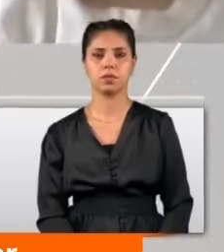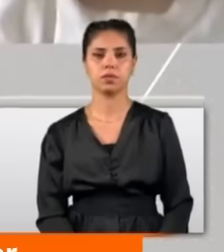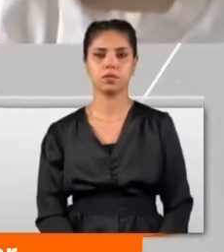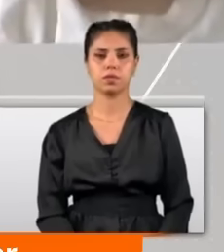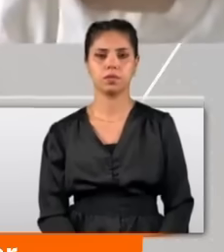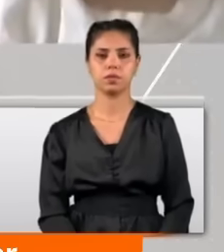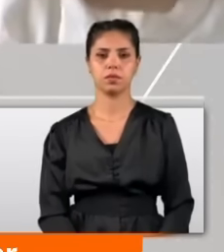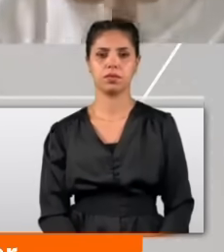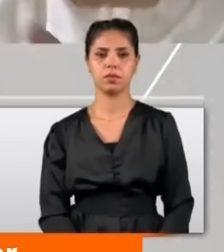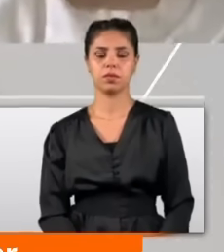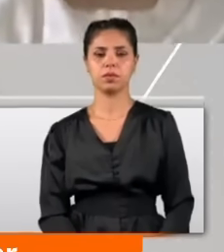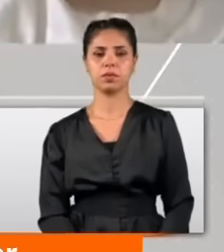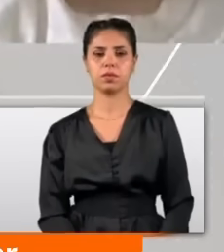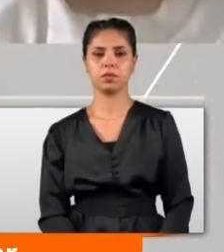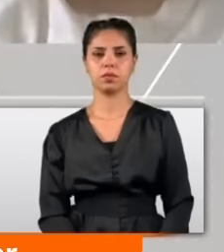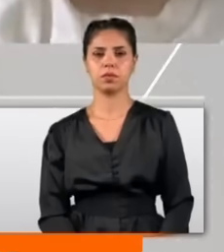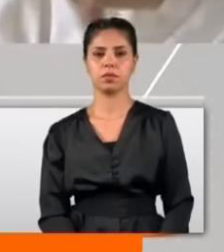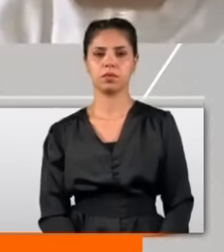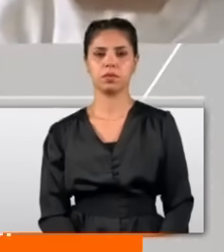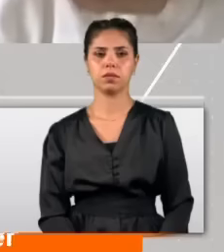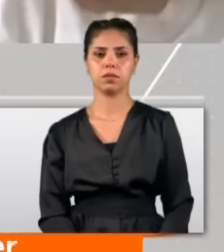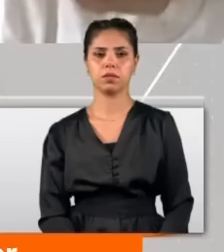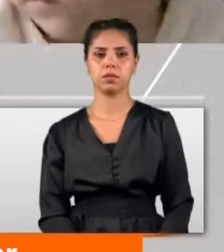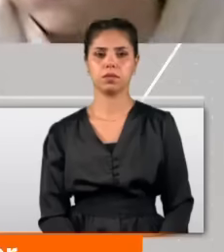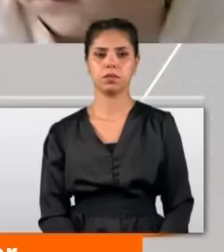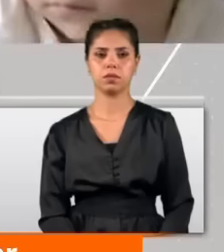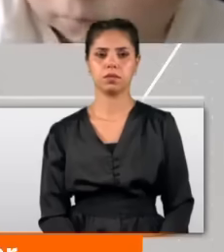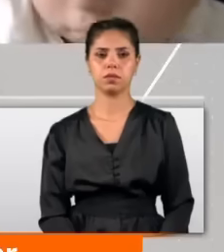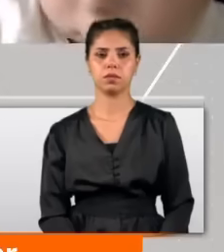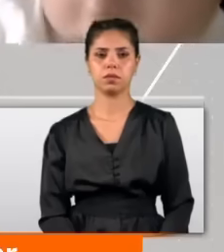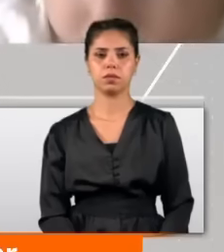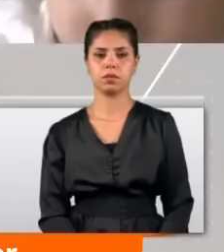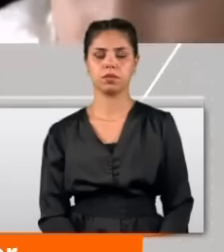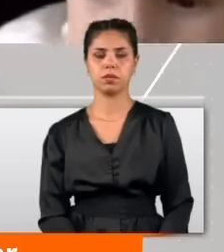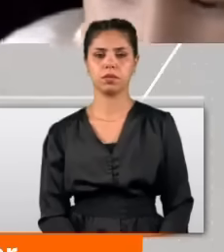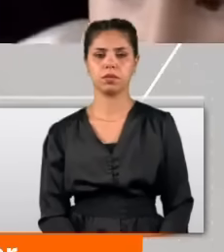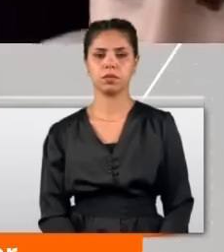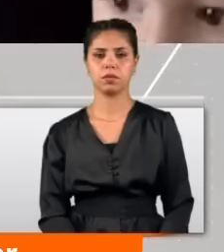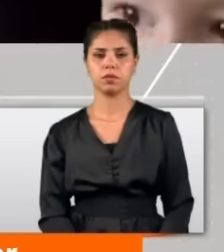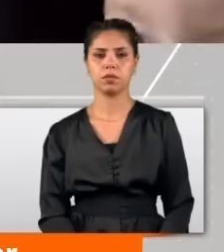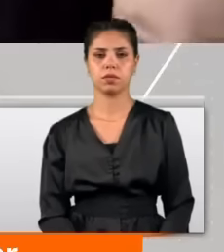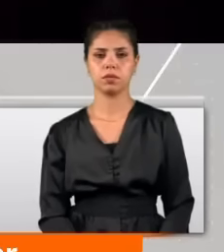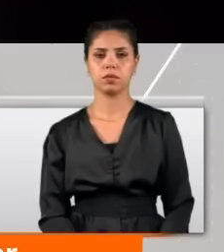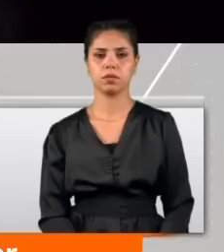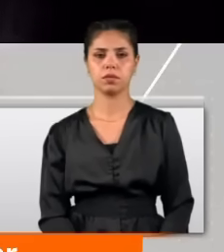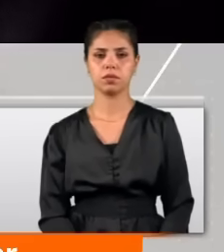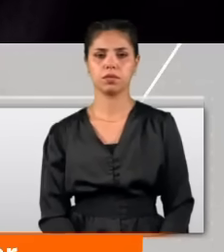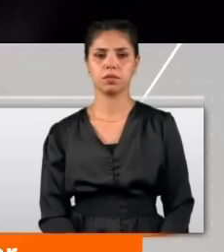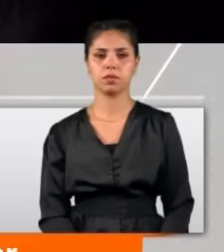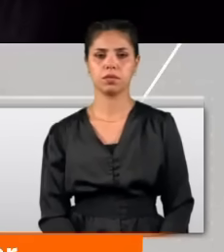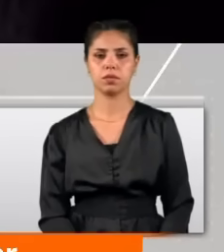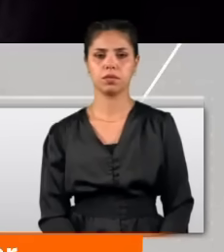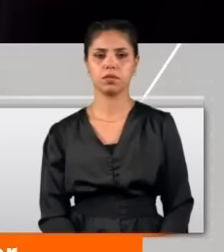Eşime taciz suçlaması. Bir şikayetçi yok. Kadın şikayetçi yok. Rahatsız olan bir kadın yok. Tartışma yok, hiçbir şey yok.